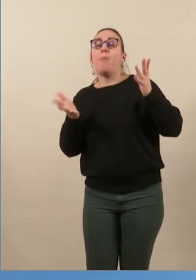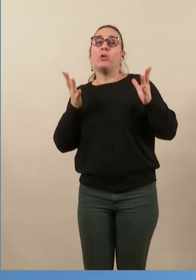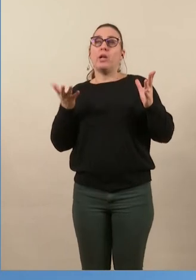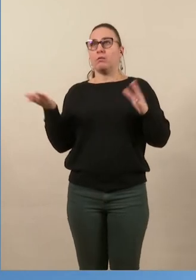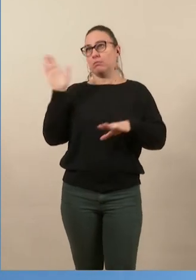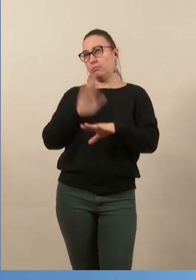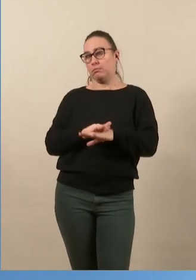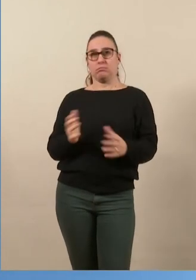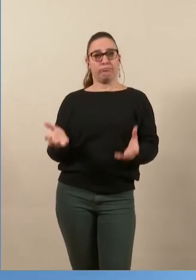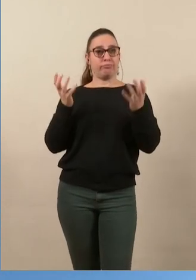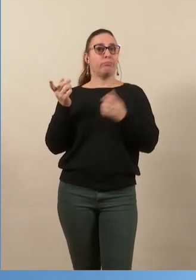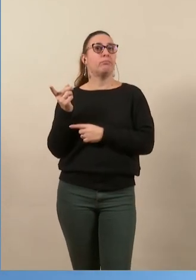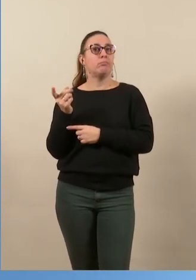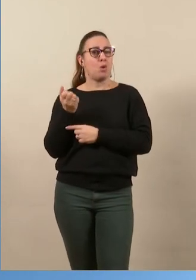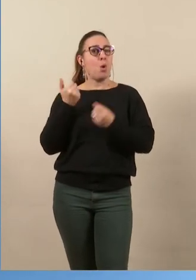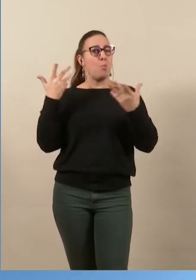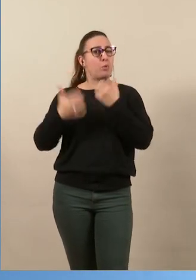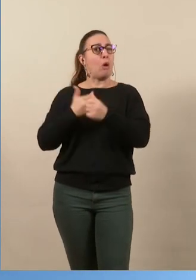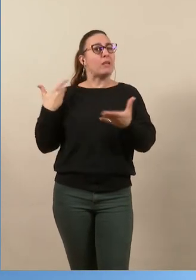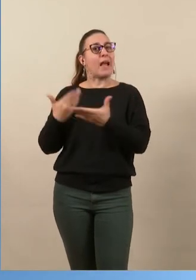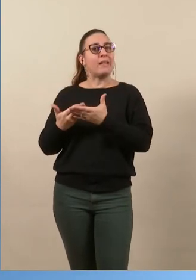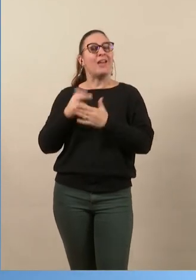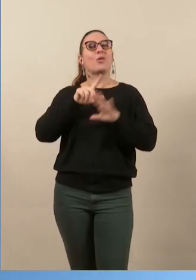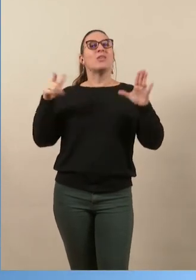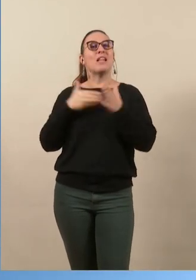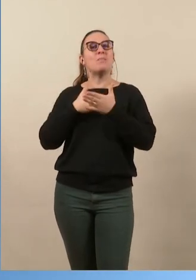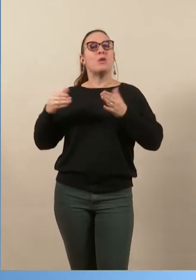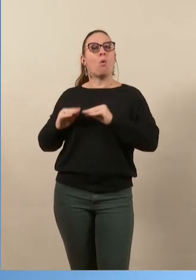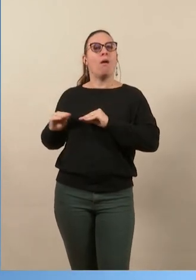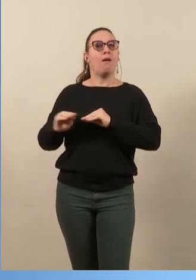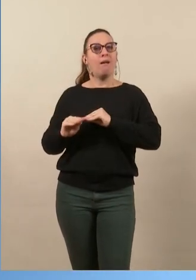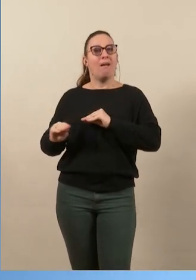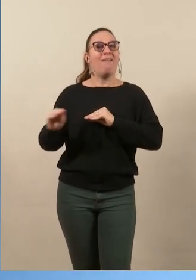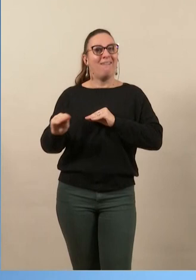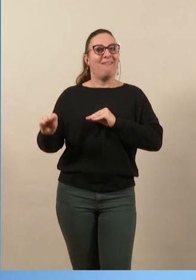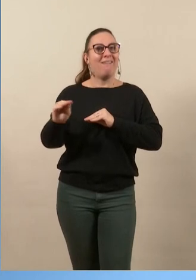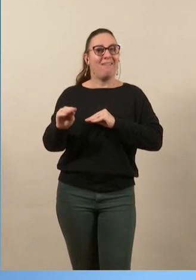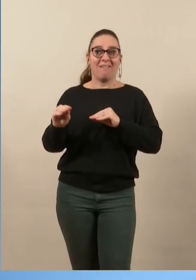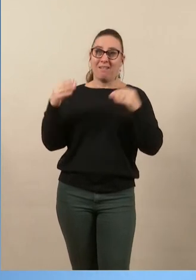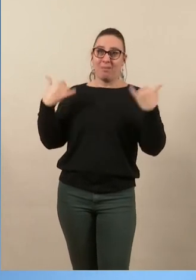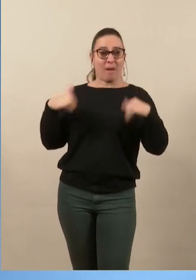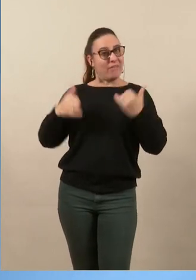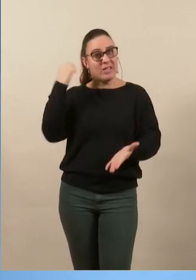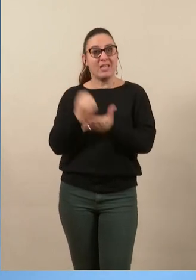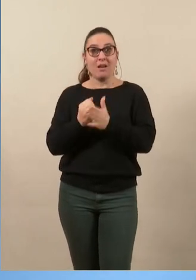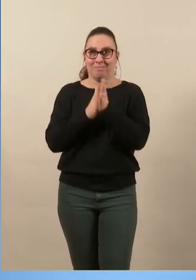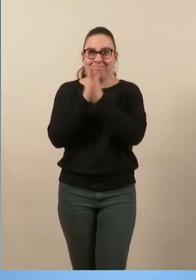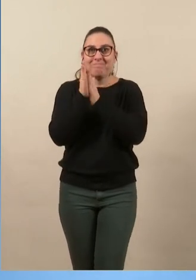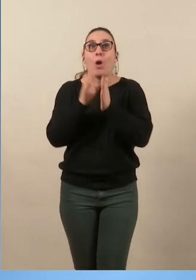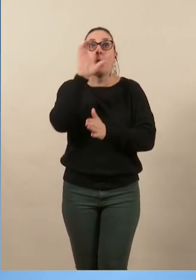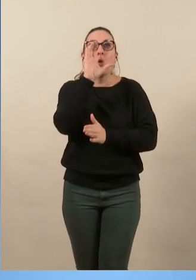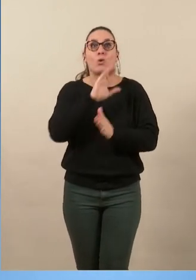est encore une fois puisque ça fait plusieurs années hein qu'on reporte ces 37 millions la vente n'a toujours pas lieu j'ai hâte de voir quand est-ce qu'elle sera